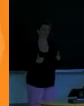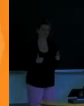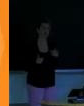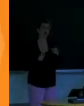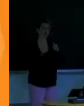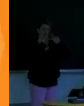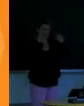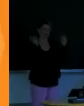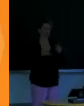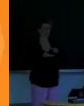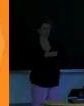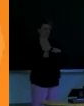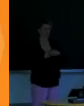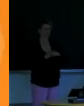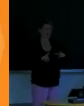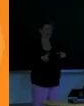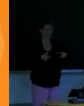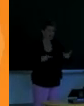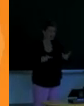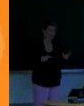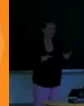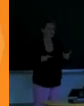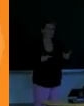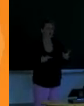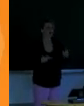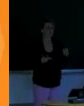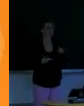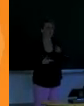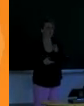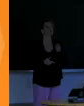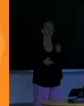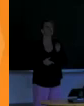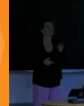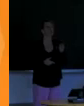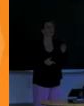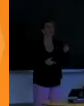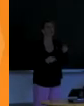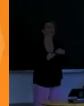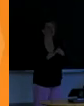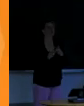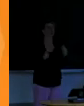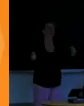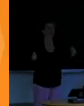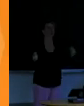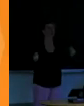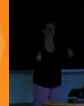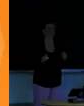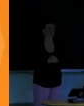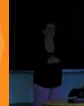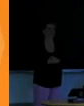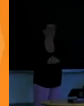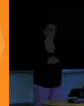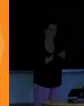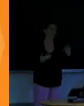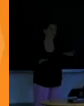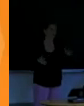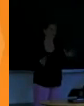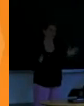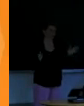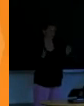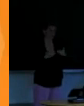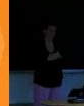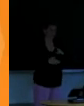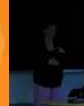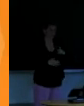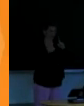molto, ma chiede anche molto. La struttura del nostro Ateneo è ormai il secondo Ateneo laziale e